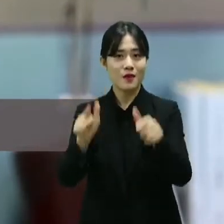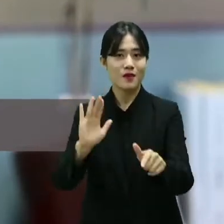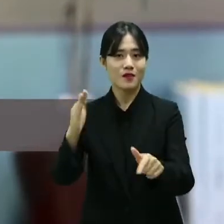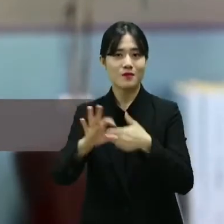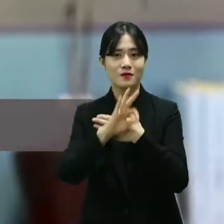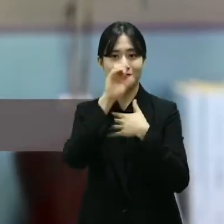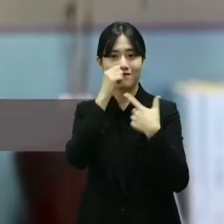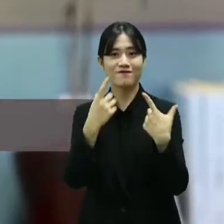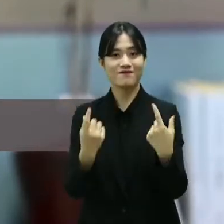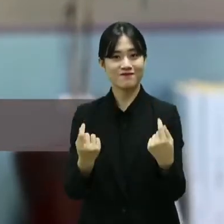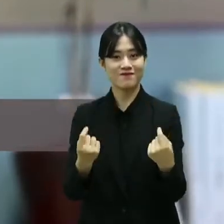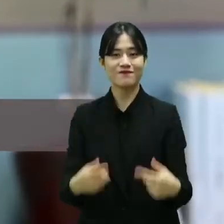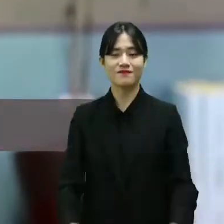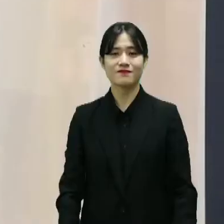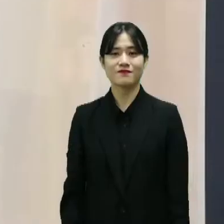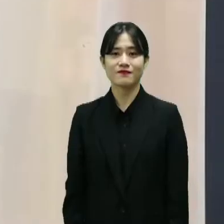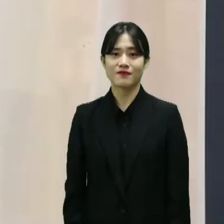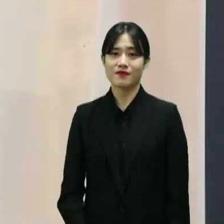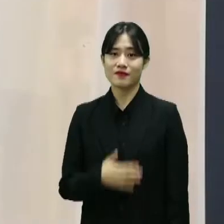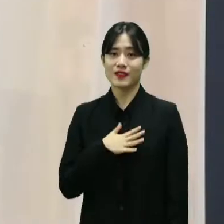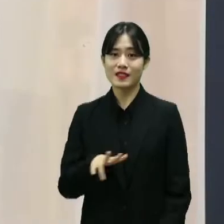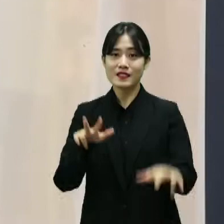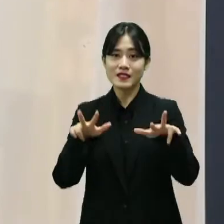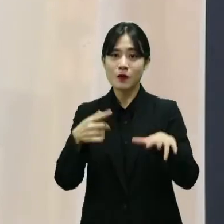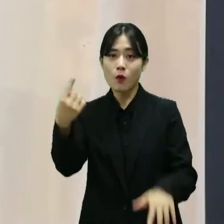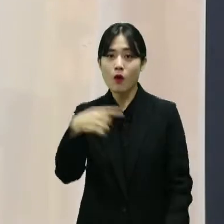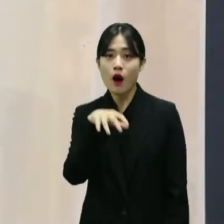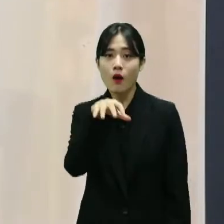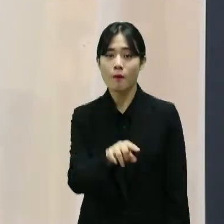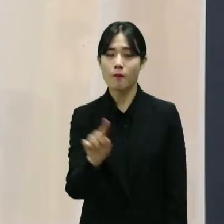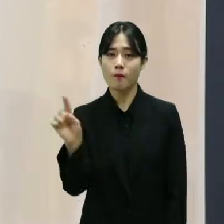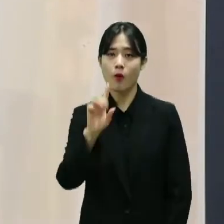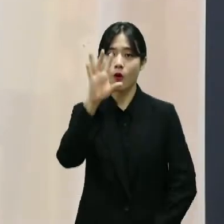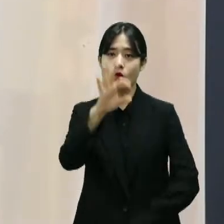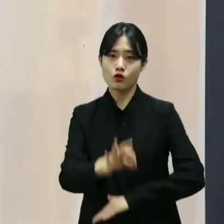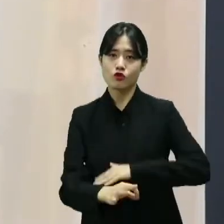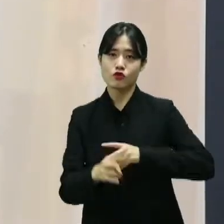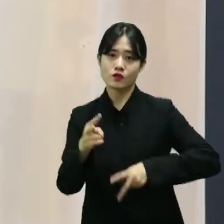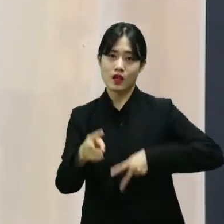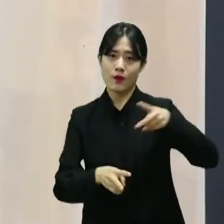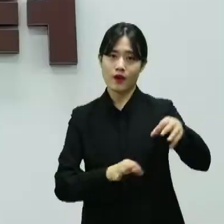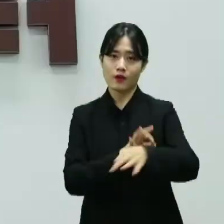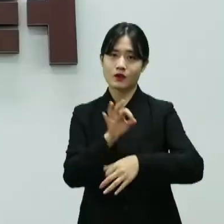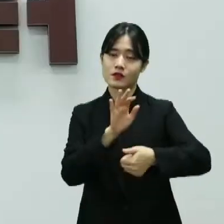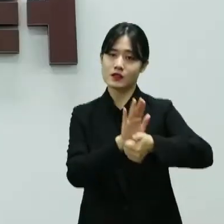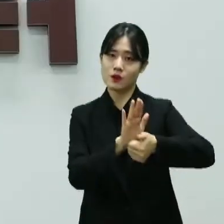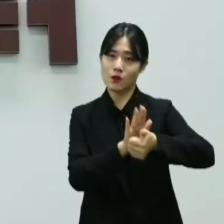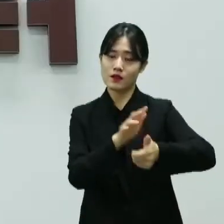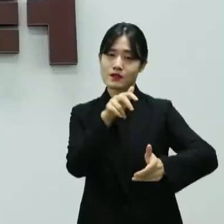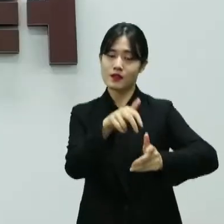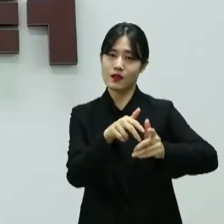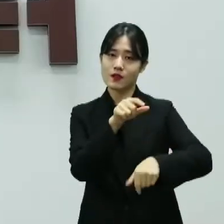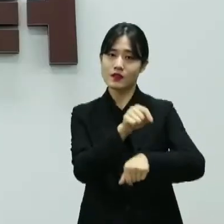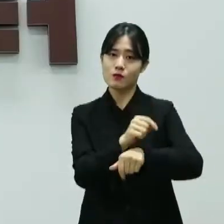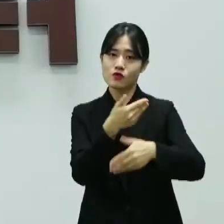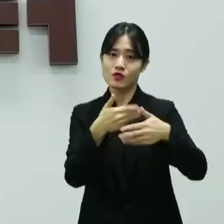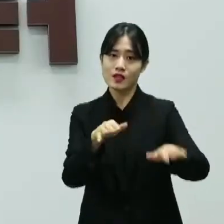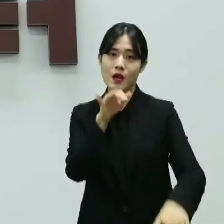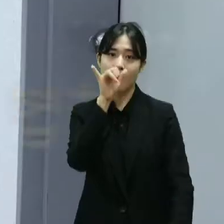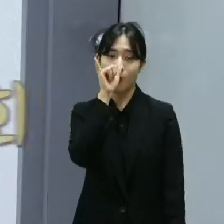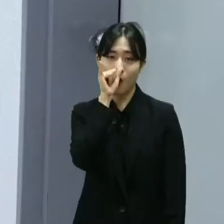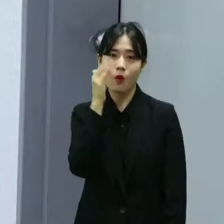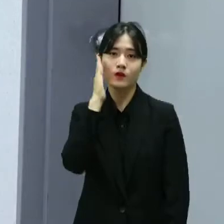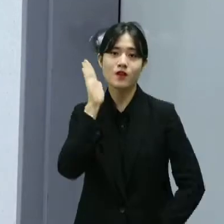있는 기회가 되었으면 좋겠습니다. 제가 지금 나와 있는 이곳은 서구 사회적 경제 마을 센터의 사무실을 두고